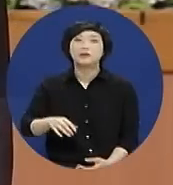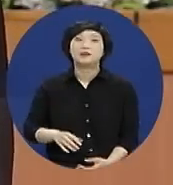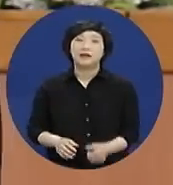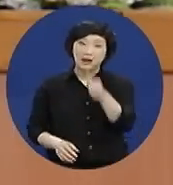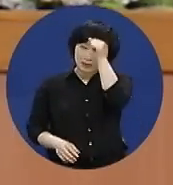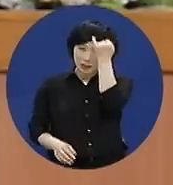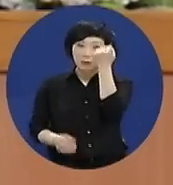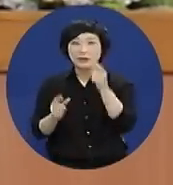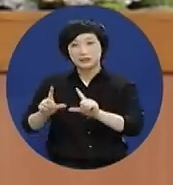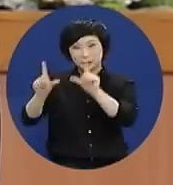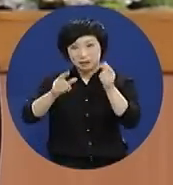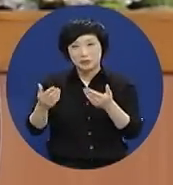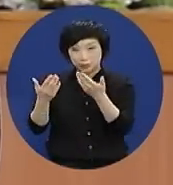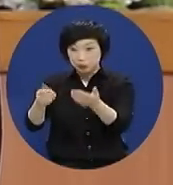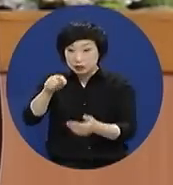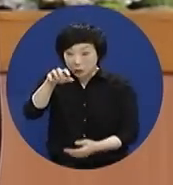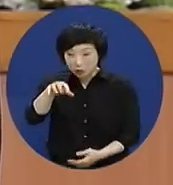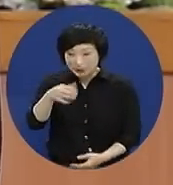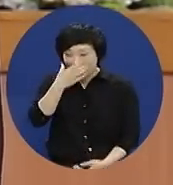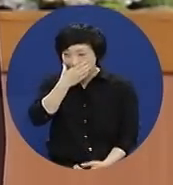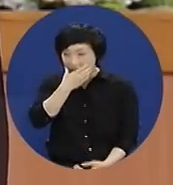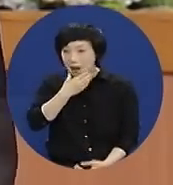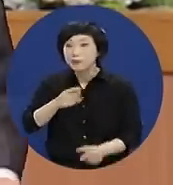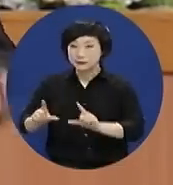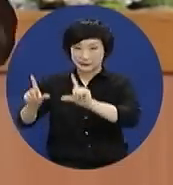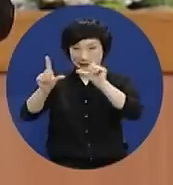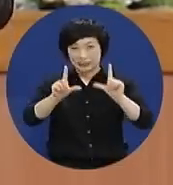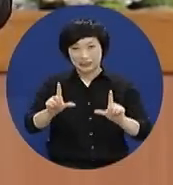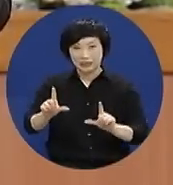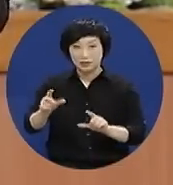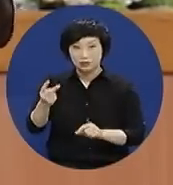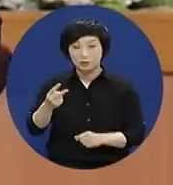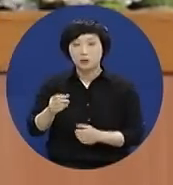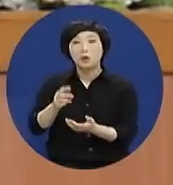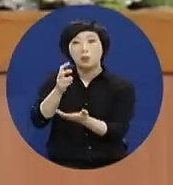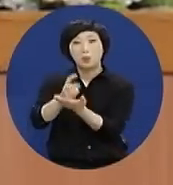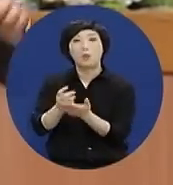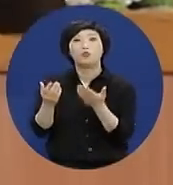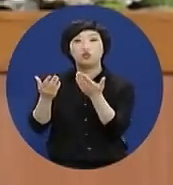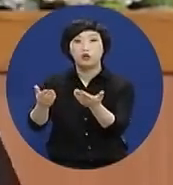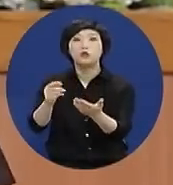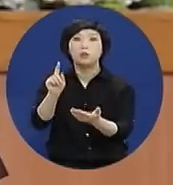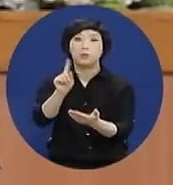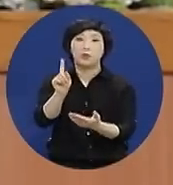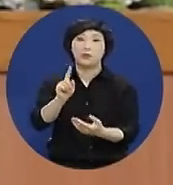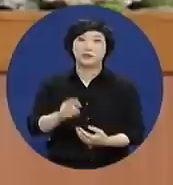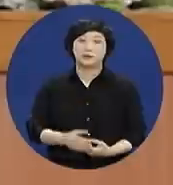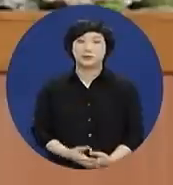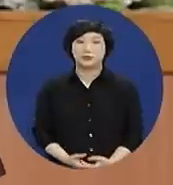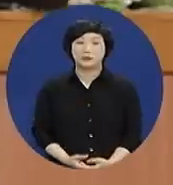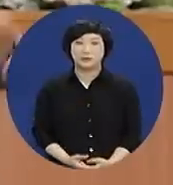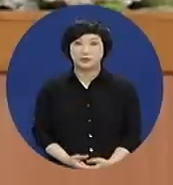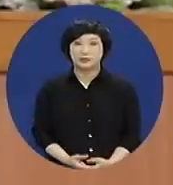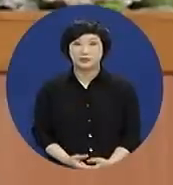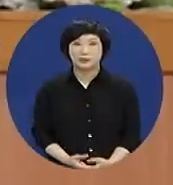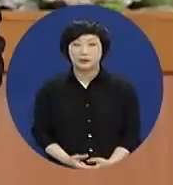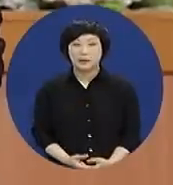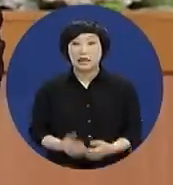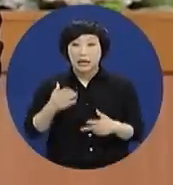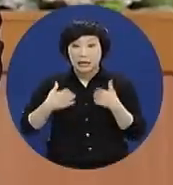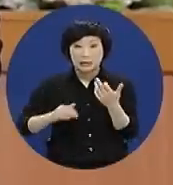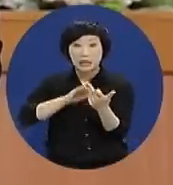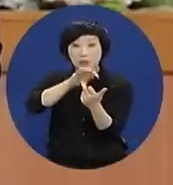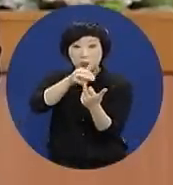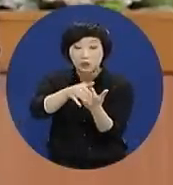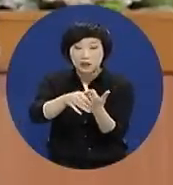置いてここで幸せに生きることを願われましたそして神様が明で言われます